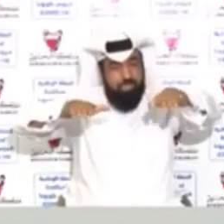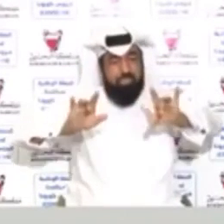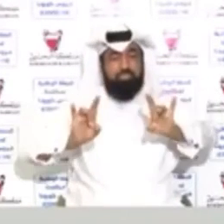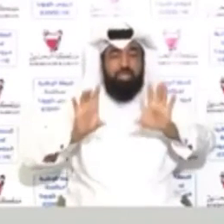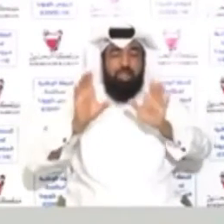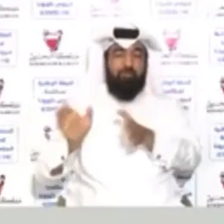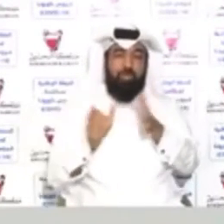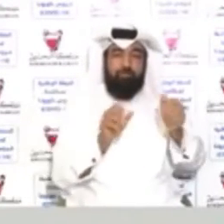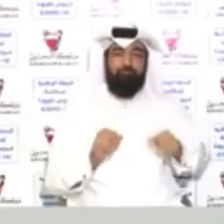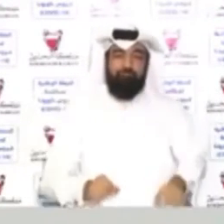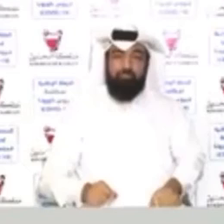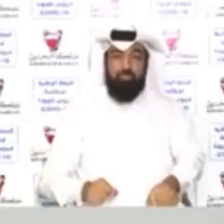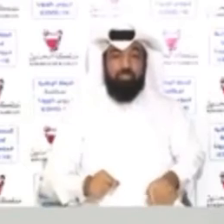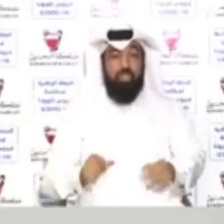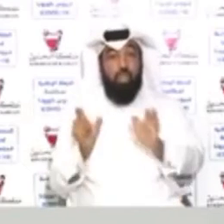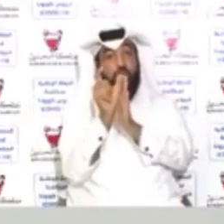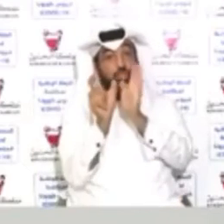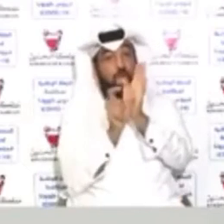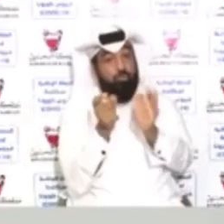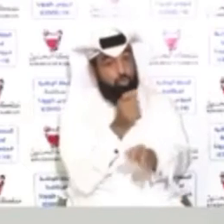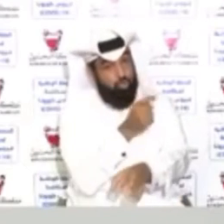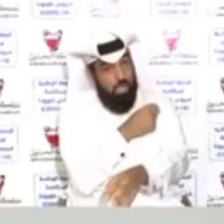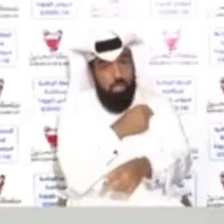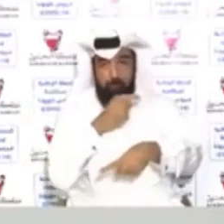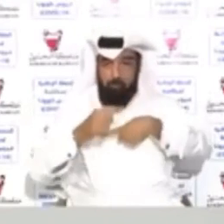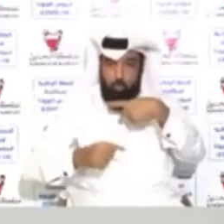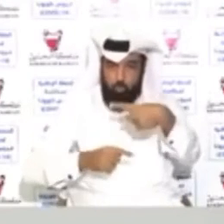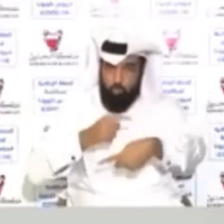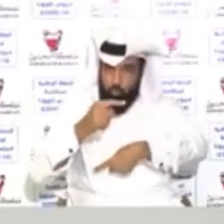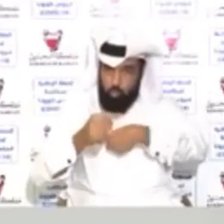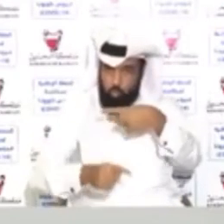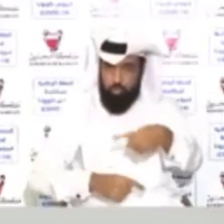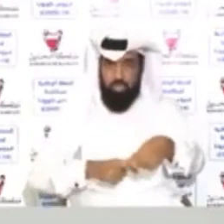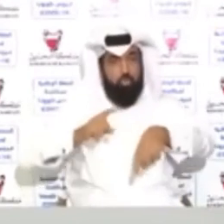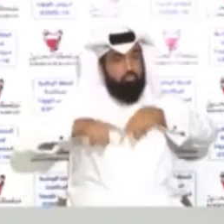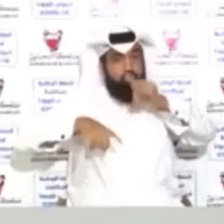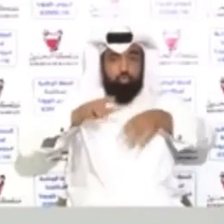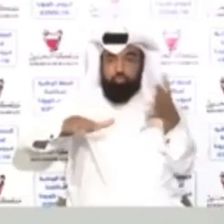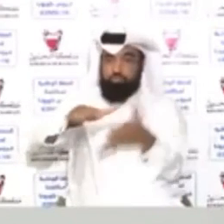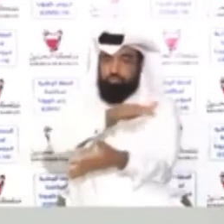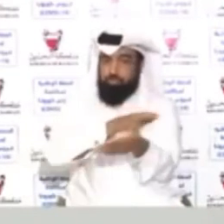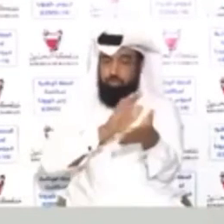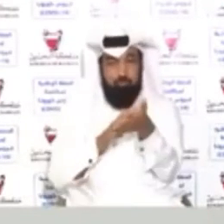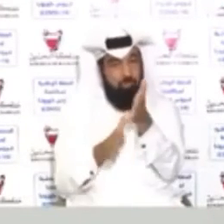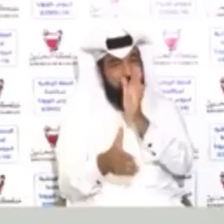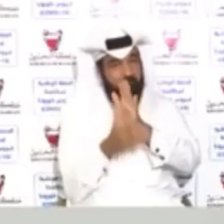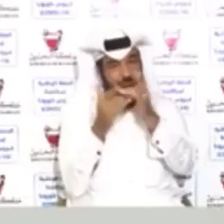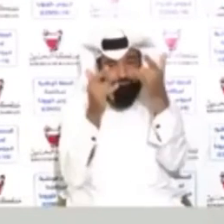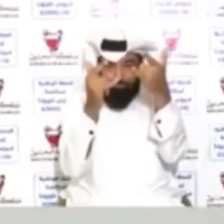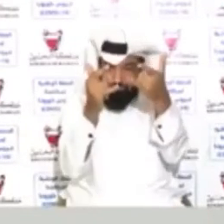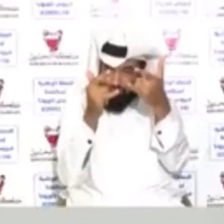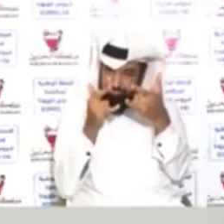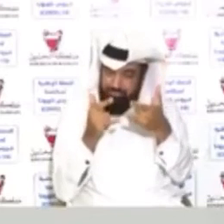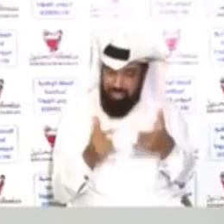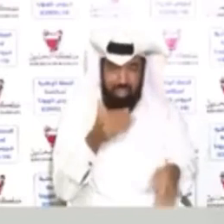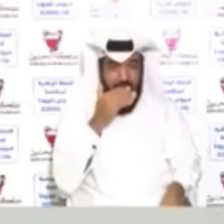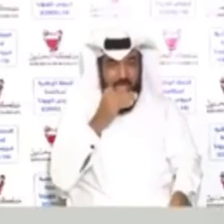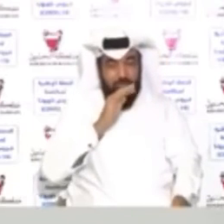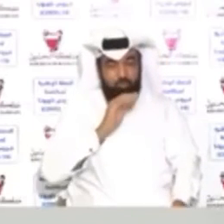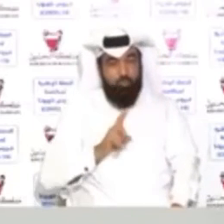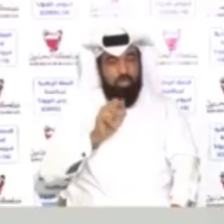الصحي. نظامنا الصحي ما زال الحمد لله قائم من دون أي مشاكل، الحالات العادية والحالات الكوفيد يتم علاجها في نفس